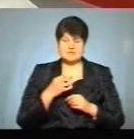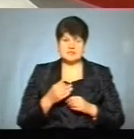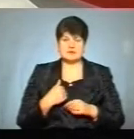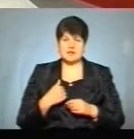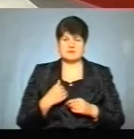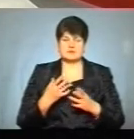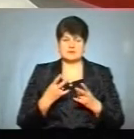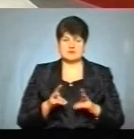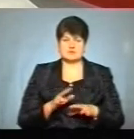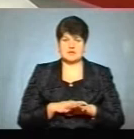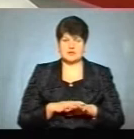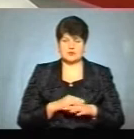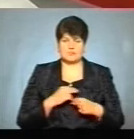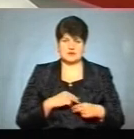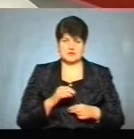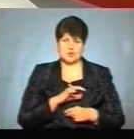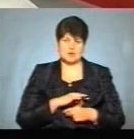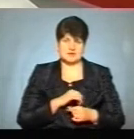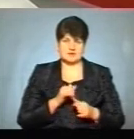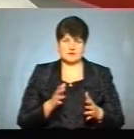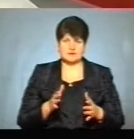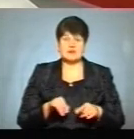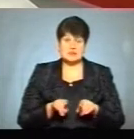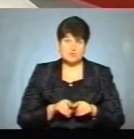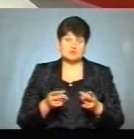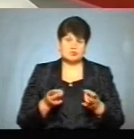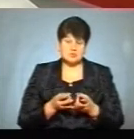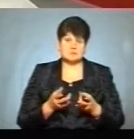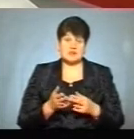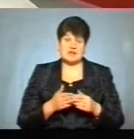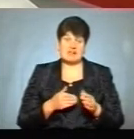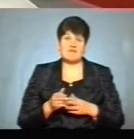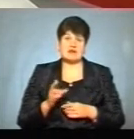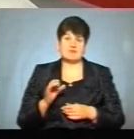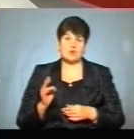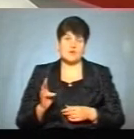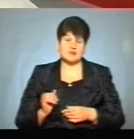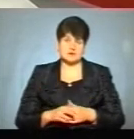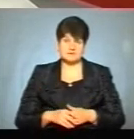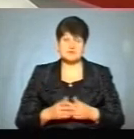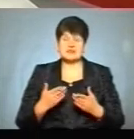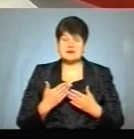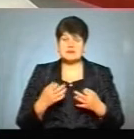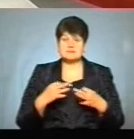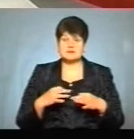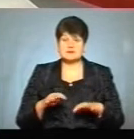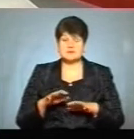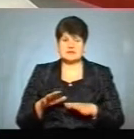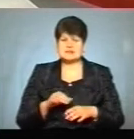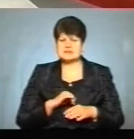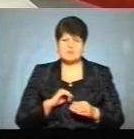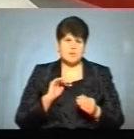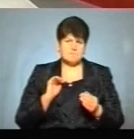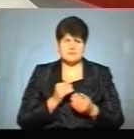потрібні на ринку праці юристи. Також не можна сказати, бо вони також потрібні, але кваліфіковані. Скажіть, які є вакансії з найнижчою